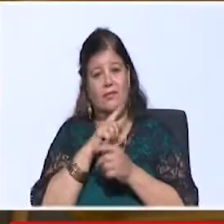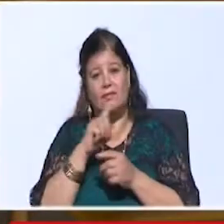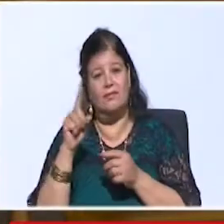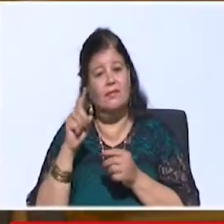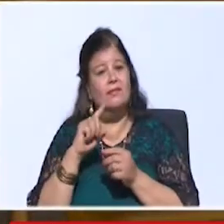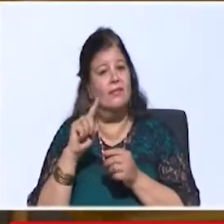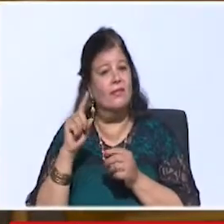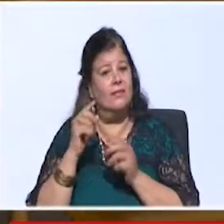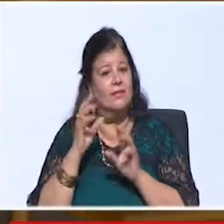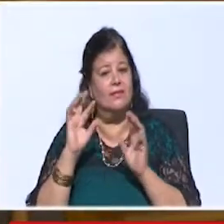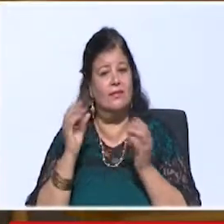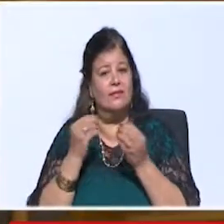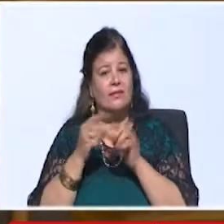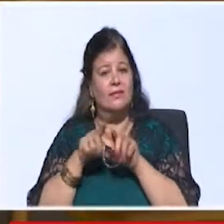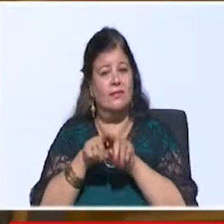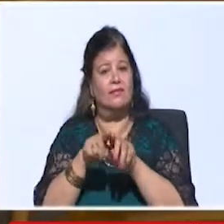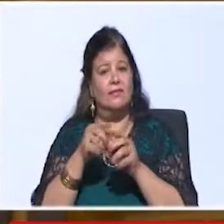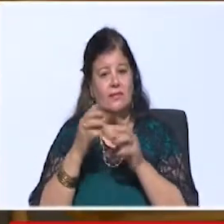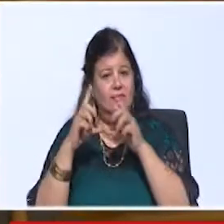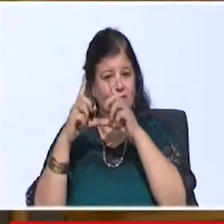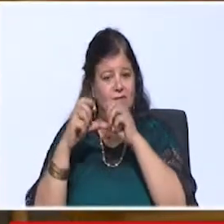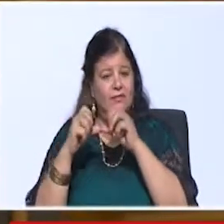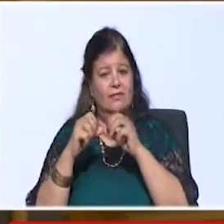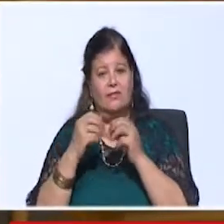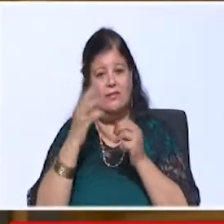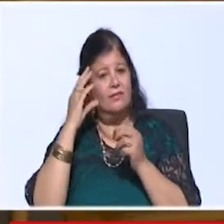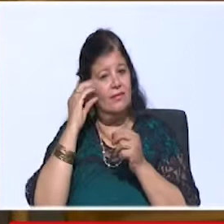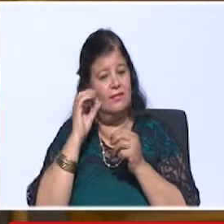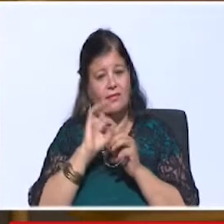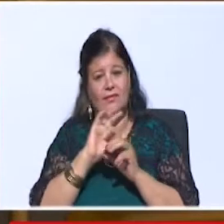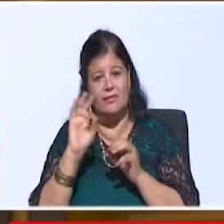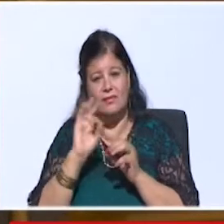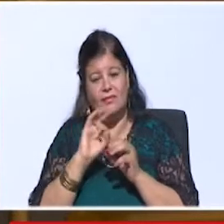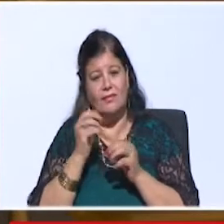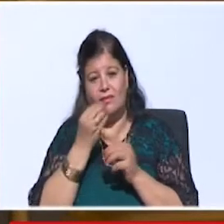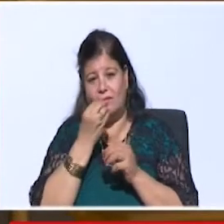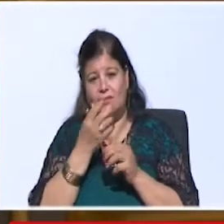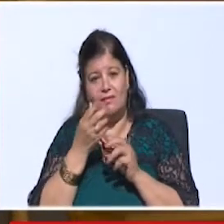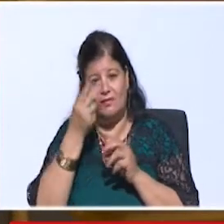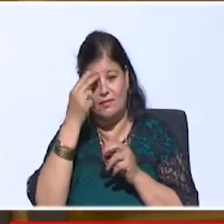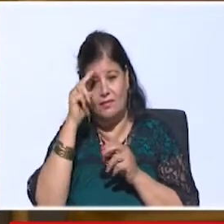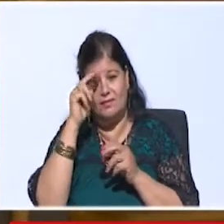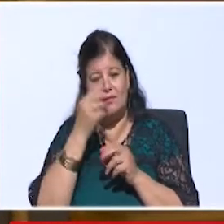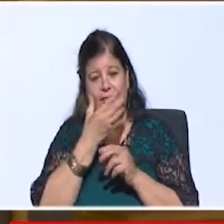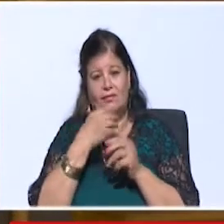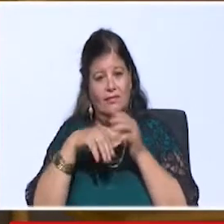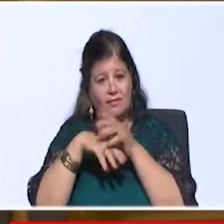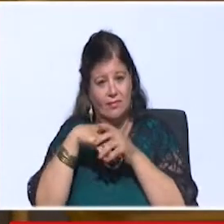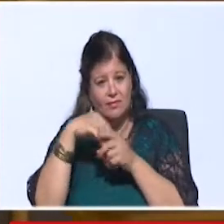كل افلامك دي؟ مشهد عملته معجب بيه قوي، شايف انه من اجمل المشاهد اللي عملتها، عملتها بشكل